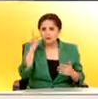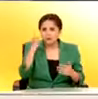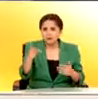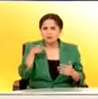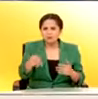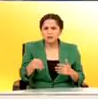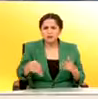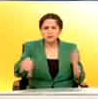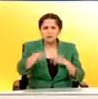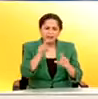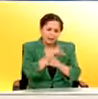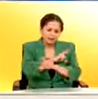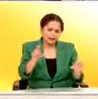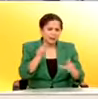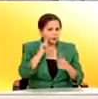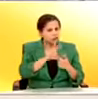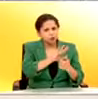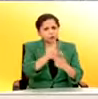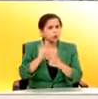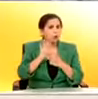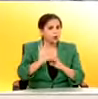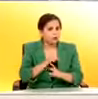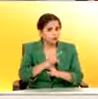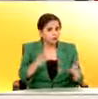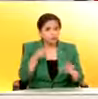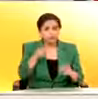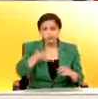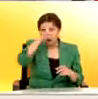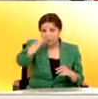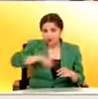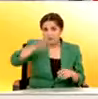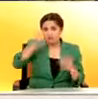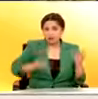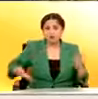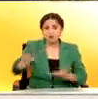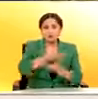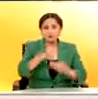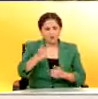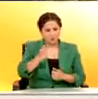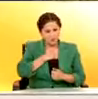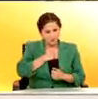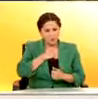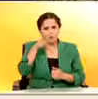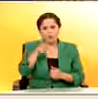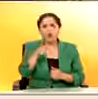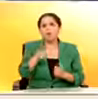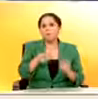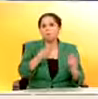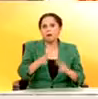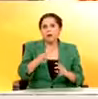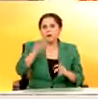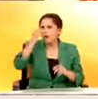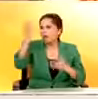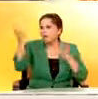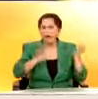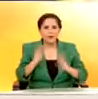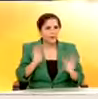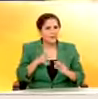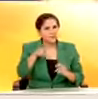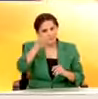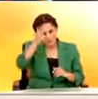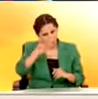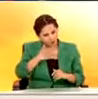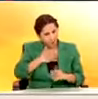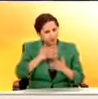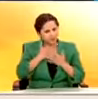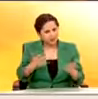एक साफ संकेत दिखाई दे रहा था कि देश स्वदेशी की ओर लौट रहा है। लोग